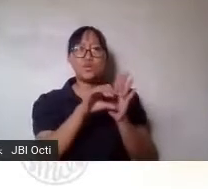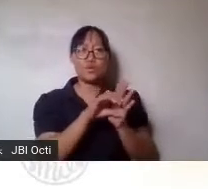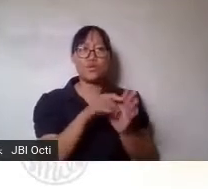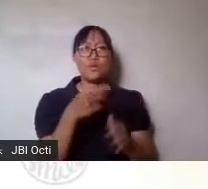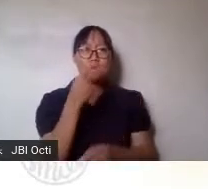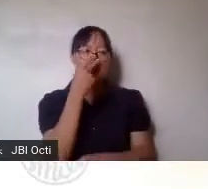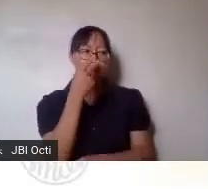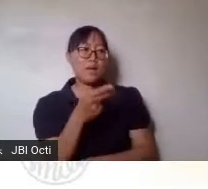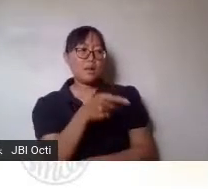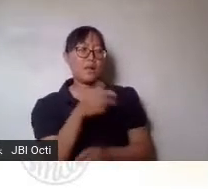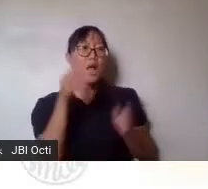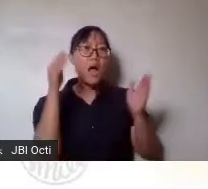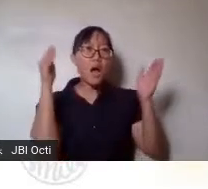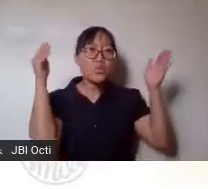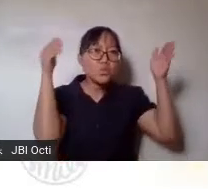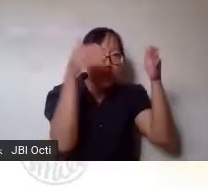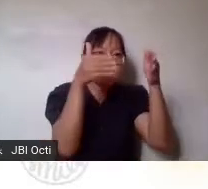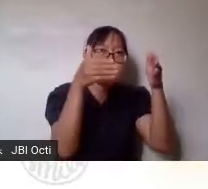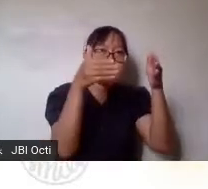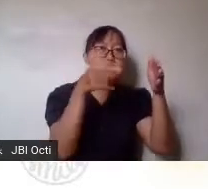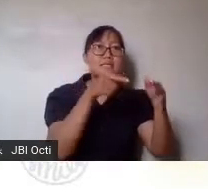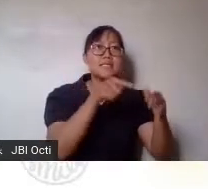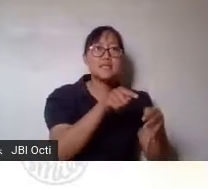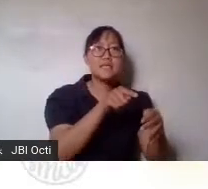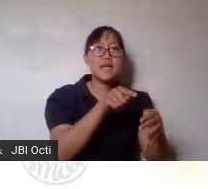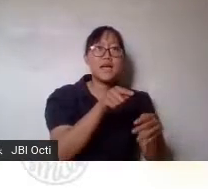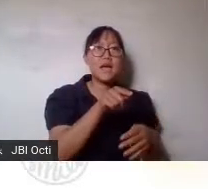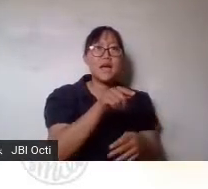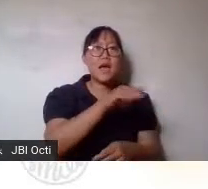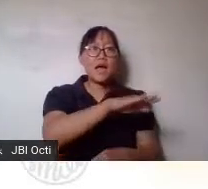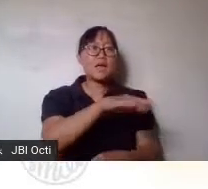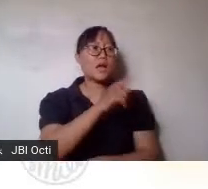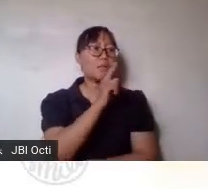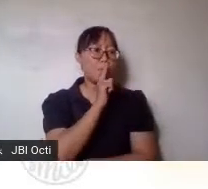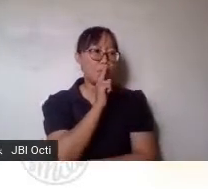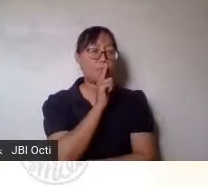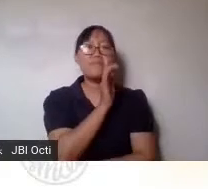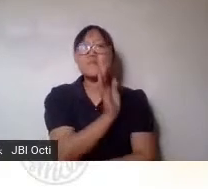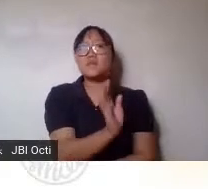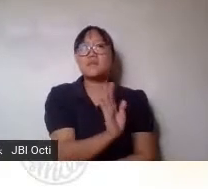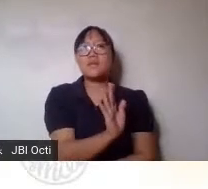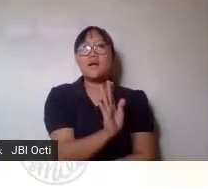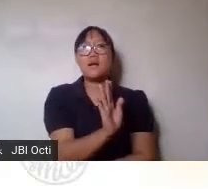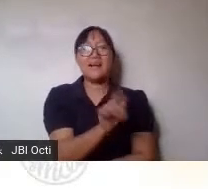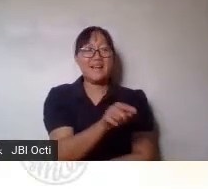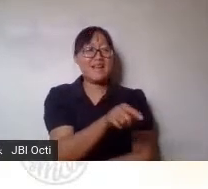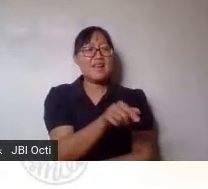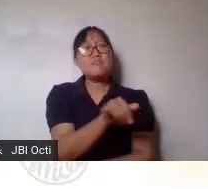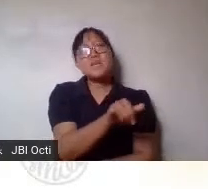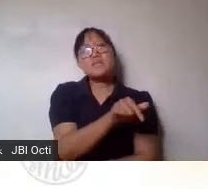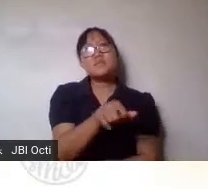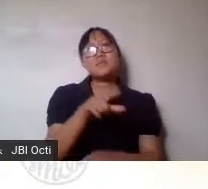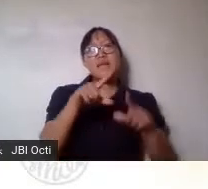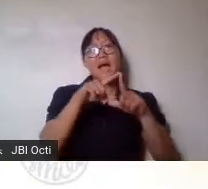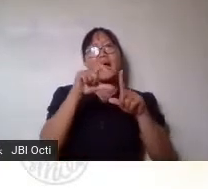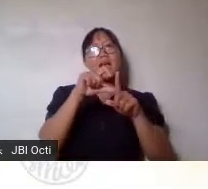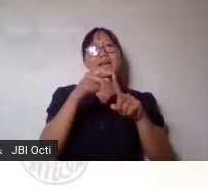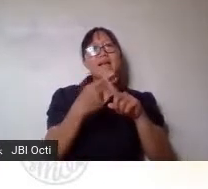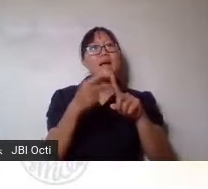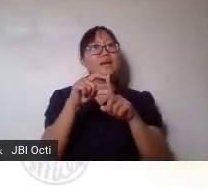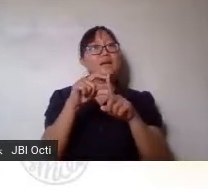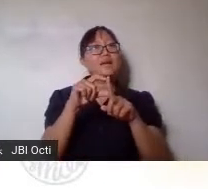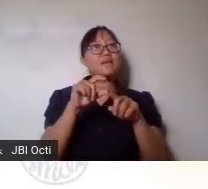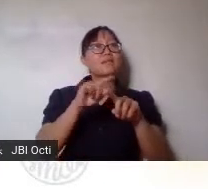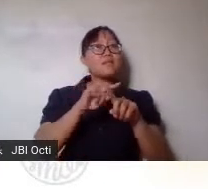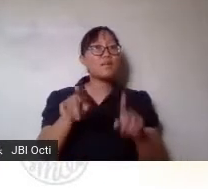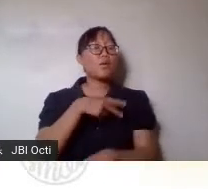Autism Spectrum Disorder, anaknya tidak diam juga, mirip seperti ADHD. Tapi kalau kita perhatikan dengan benar, dengan